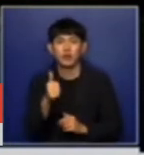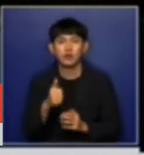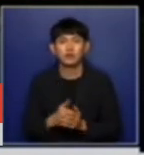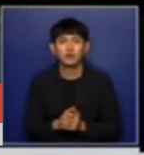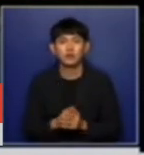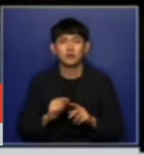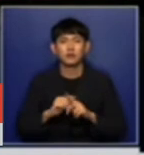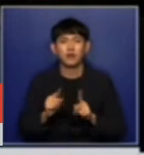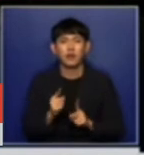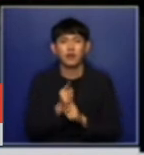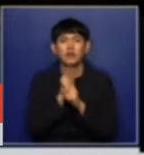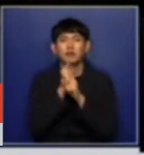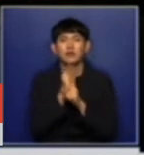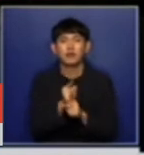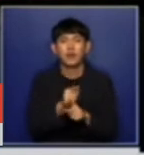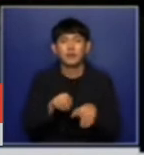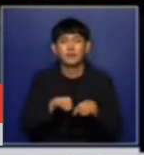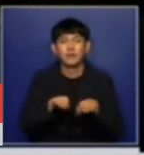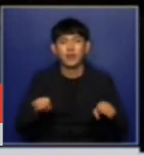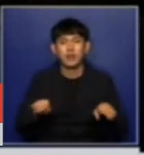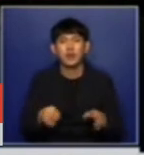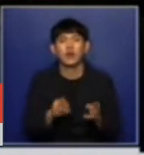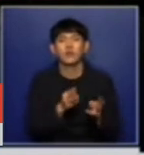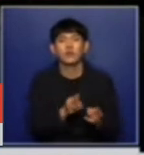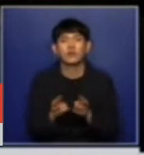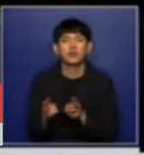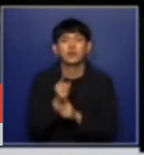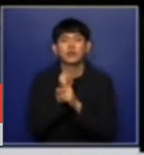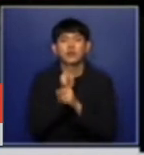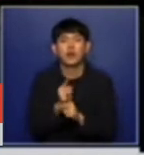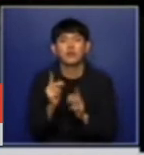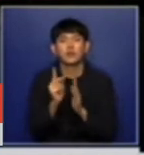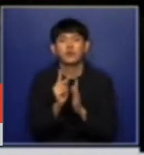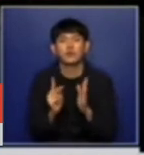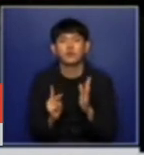ต่ต้องเป็นไปตามหลักเกณฑ์ในบริการที่กฎหมายบัญญัติ